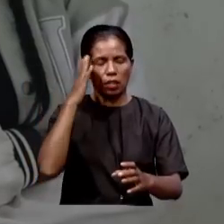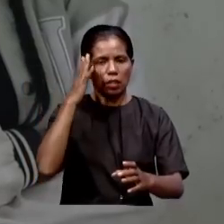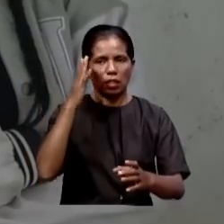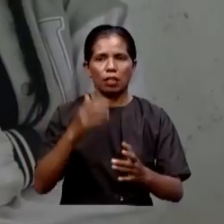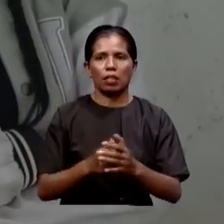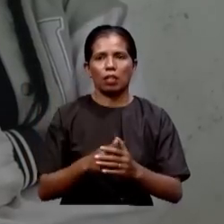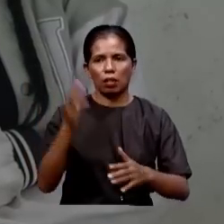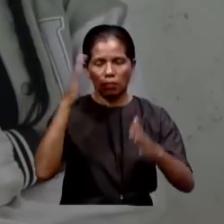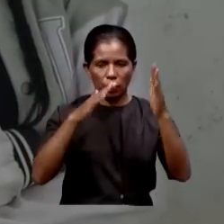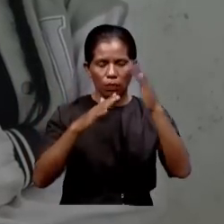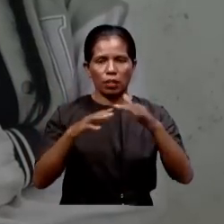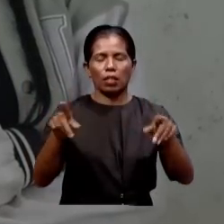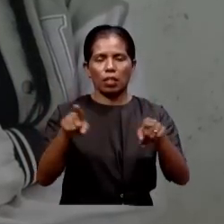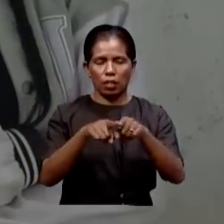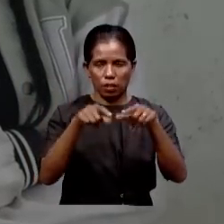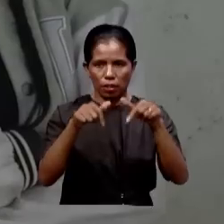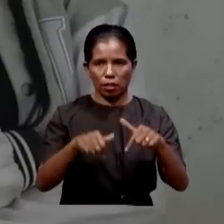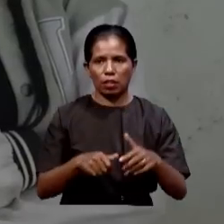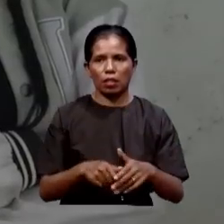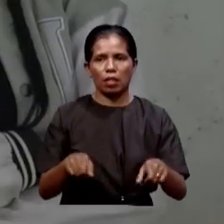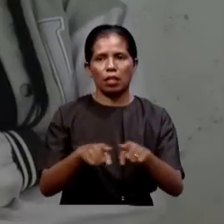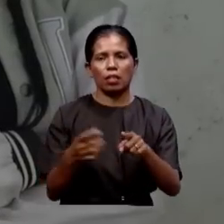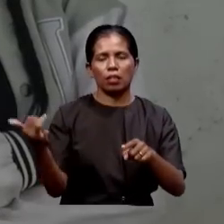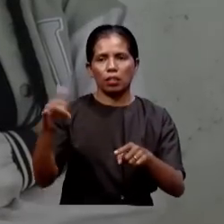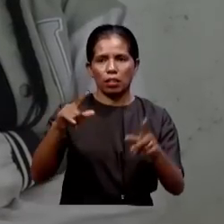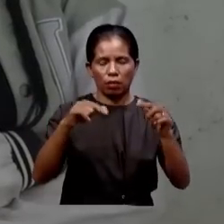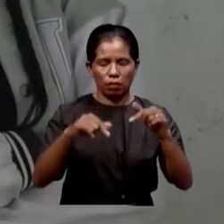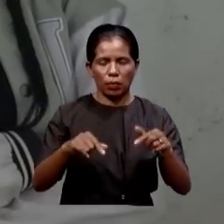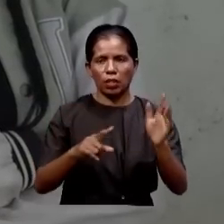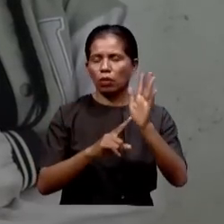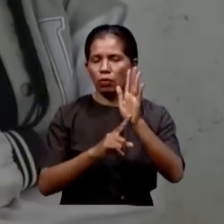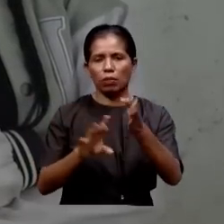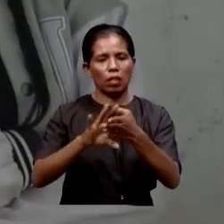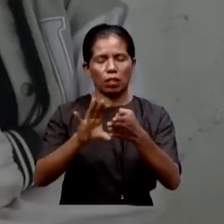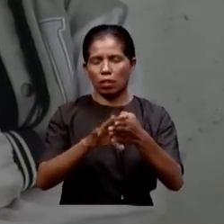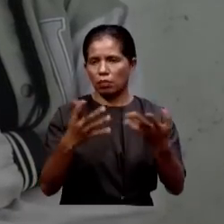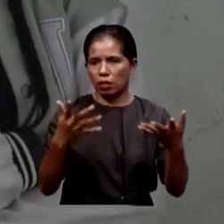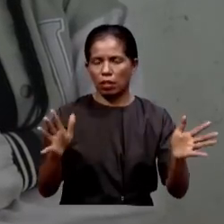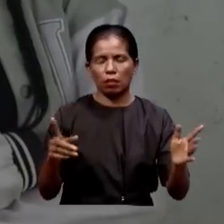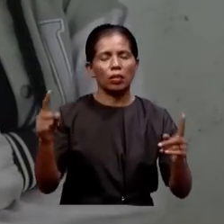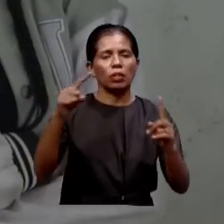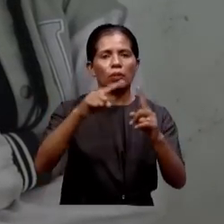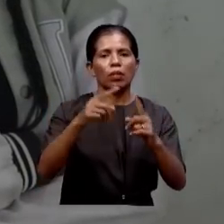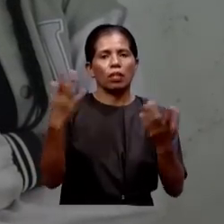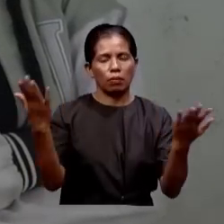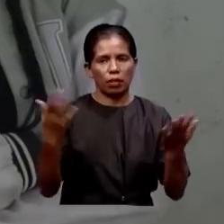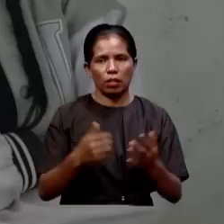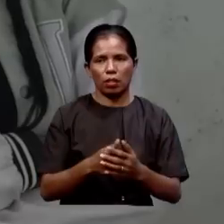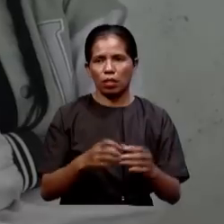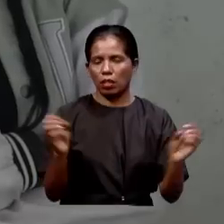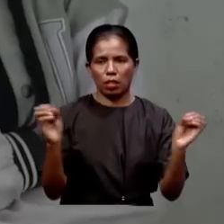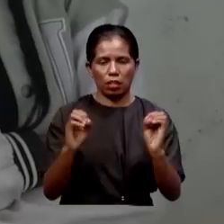o problema ne anesa ne mos anesa sira mai mos sa factus sira la hija ternyata bato he ne bane factus la